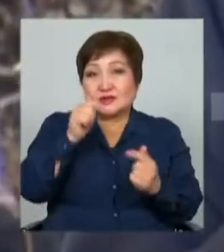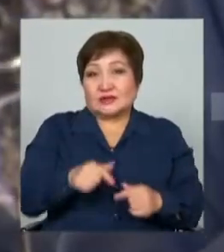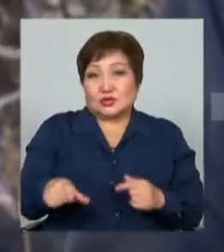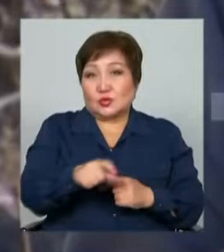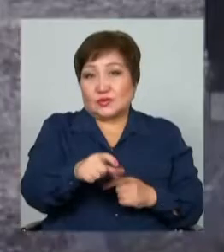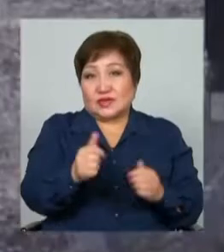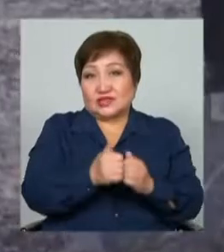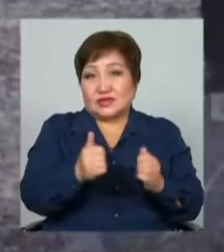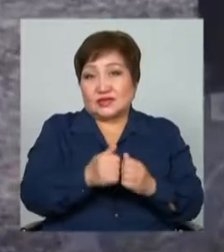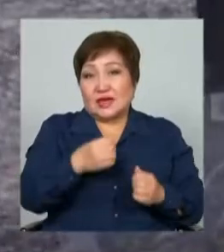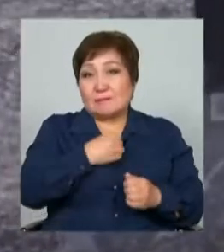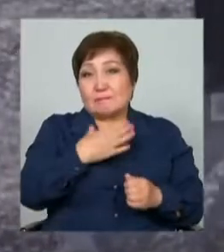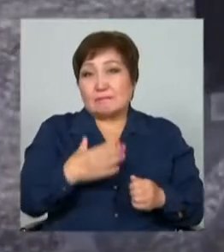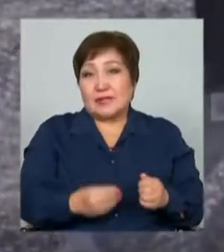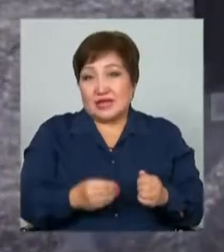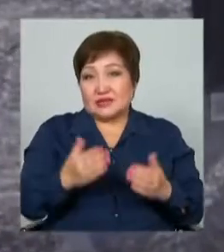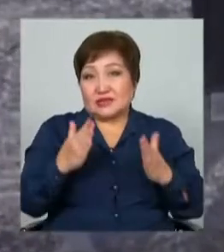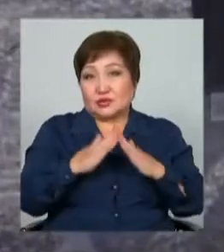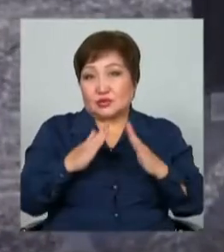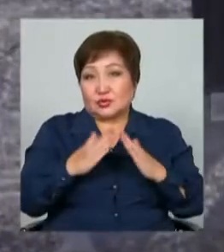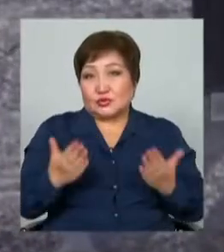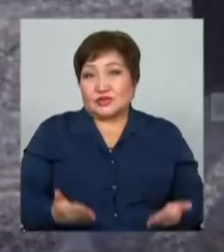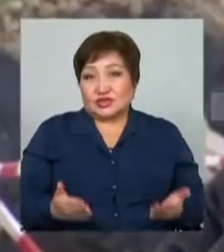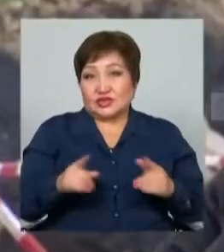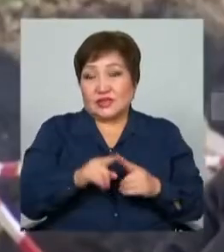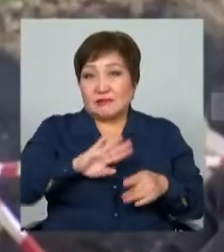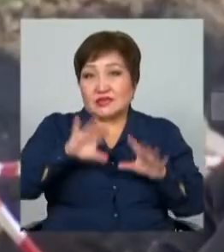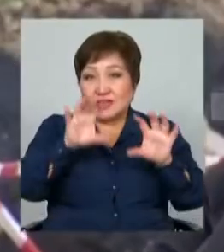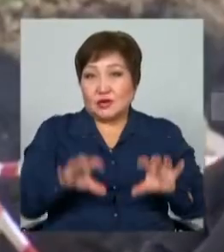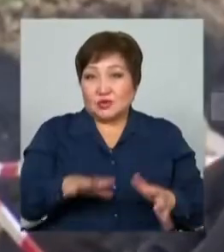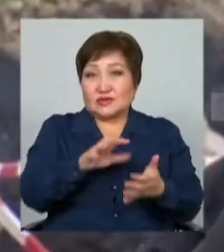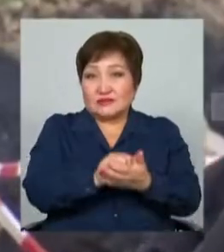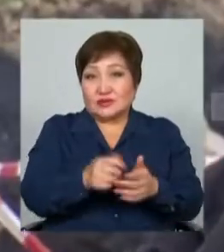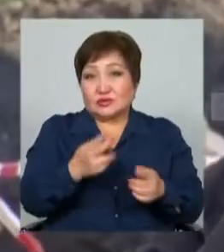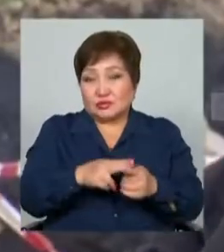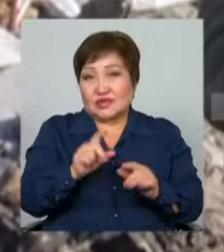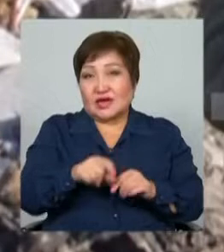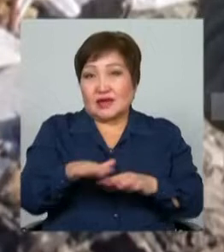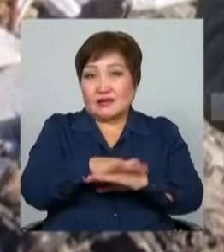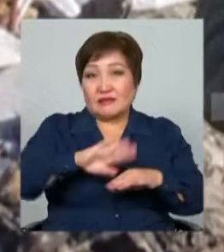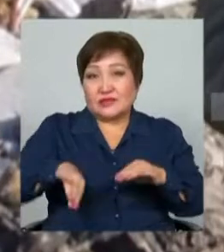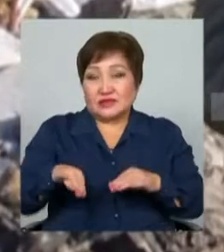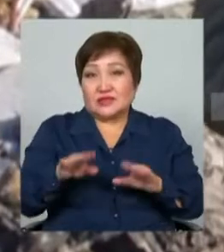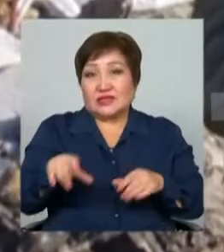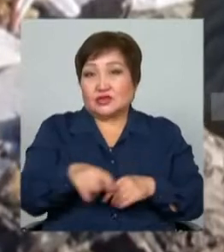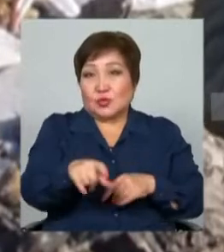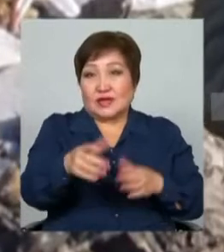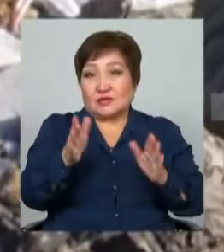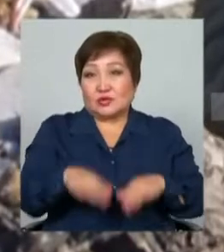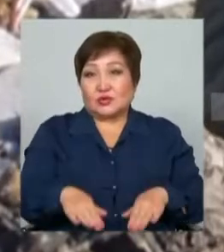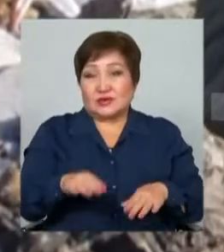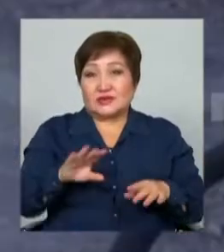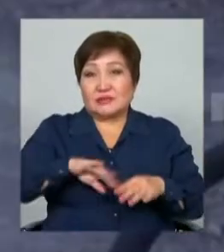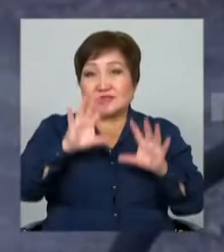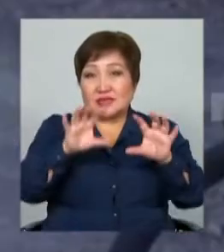пионер тұрғын үй кешені заңсыз иемденіп алған. Соның салдарынан халық жолсыз қалып отыр. Ал әкімдік пен жерді заңсыз иеленген құрылыс